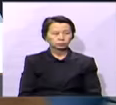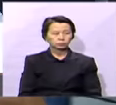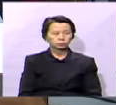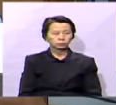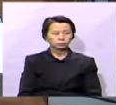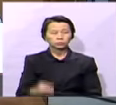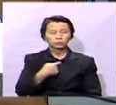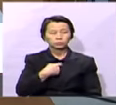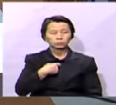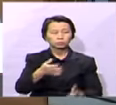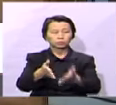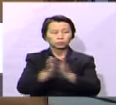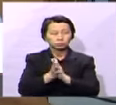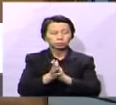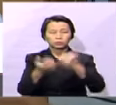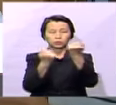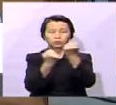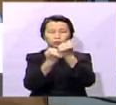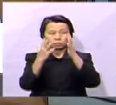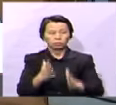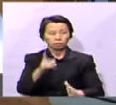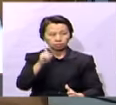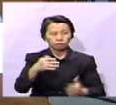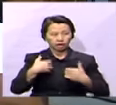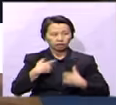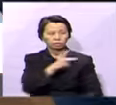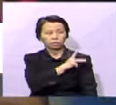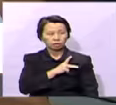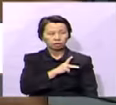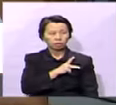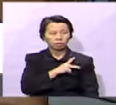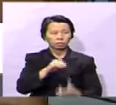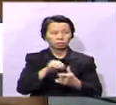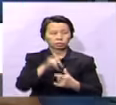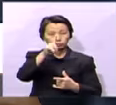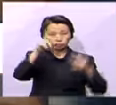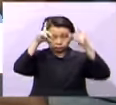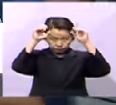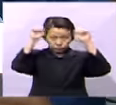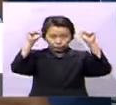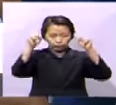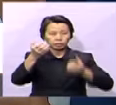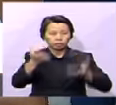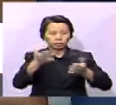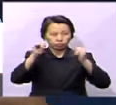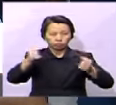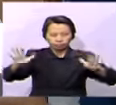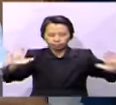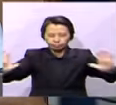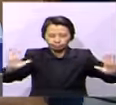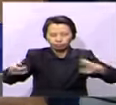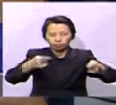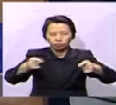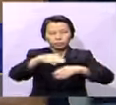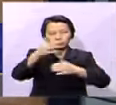Saya menyarankan penyokong mesti ada satu ketua, satu kepala atau satu presiden. Mungkin dapat mengawal dengan lebih